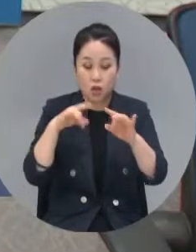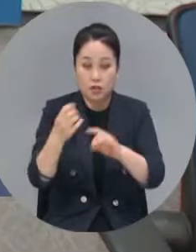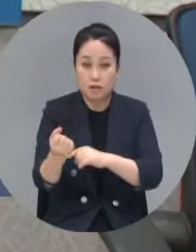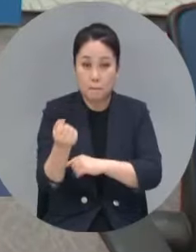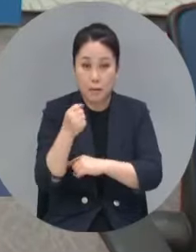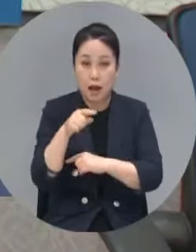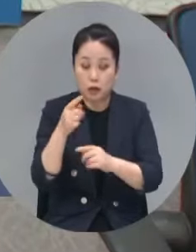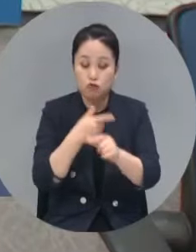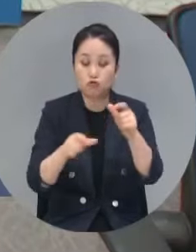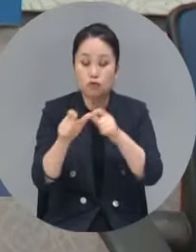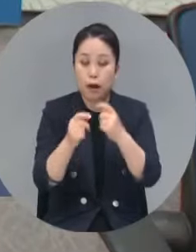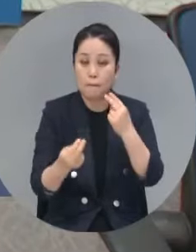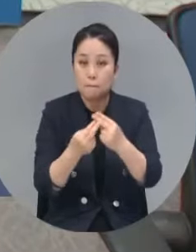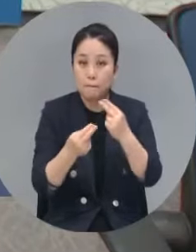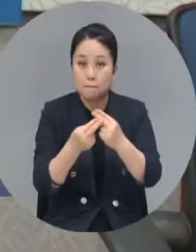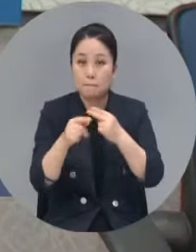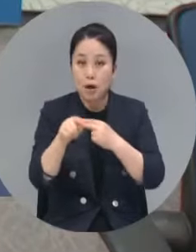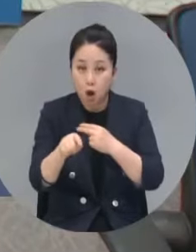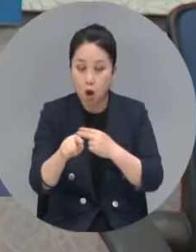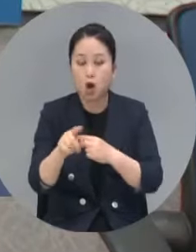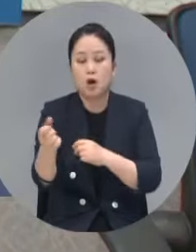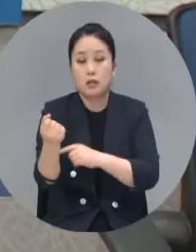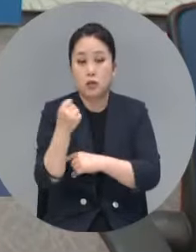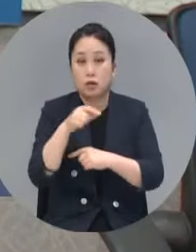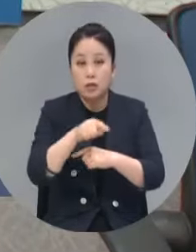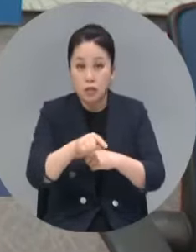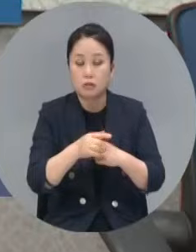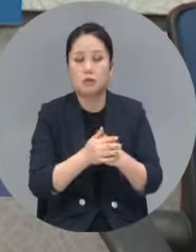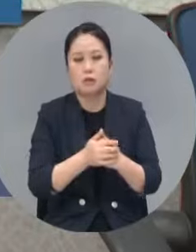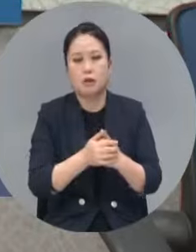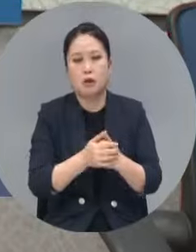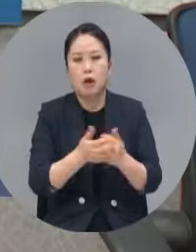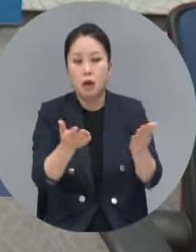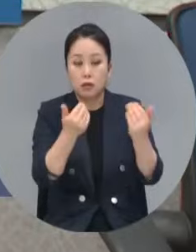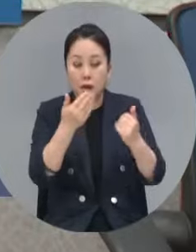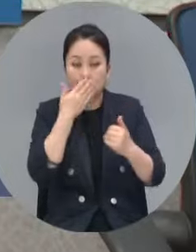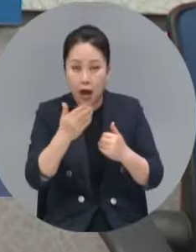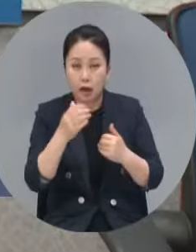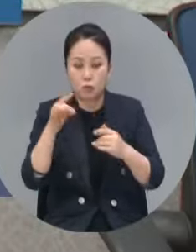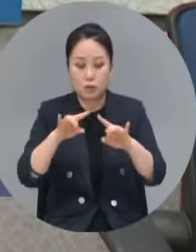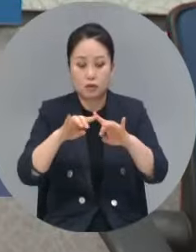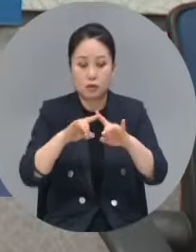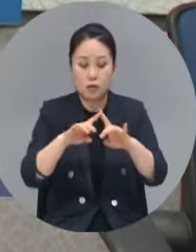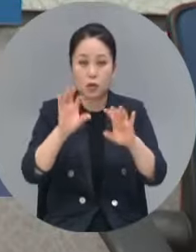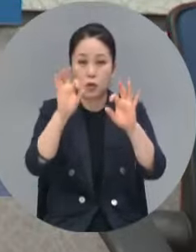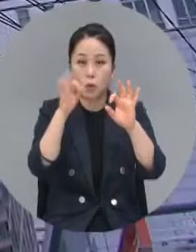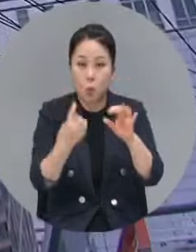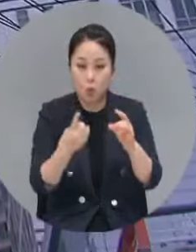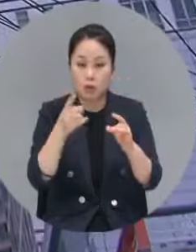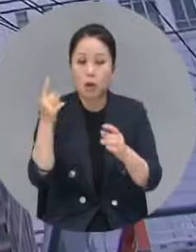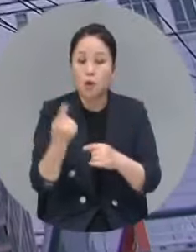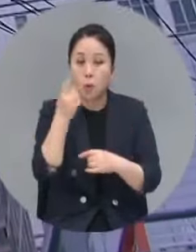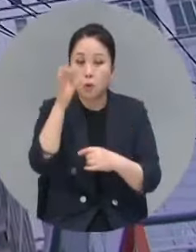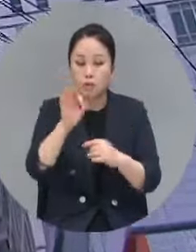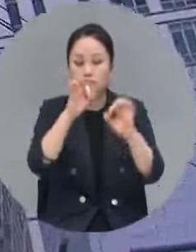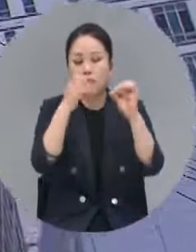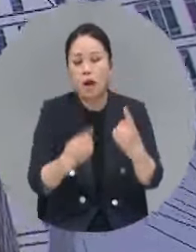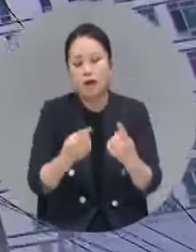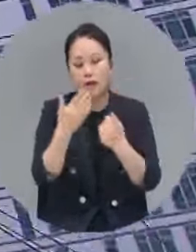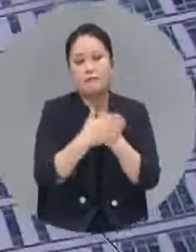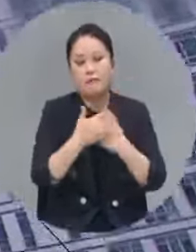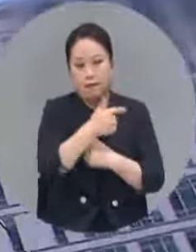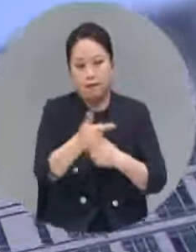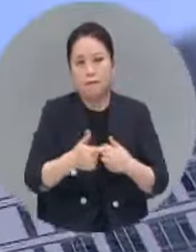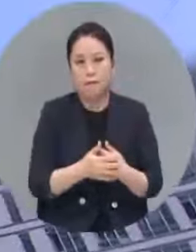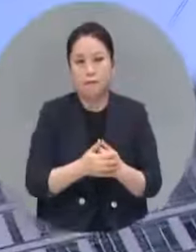유치를 기대하고 있으며 에너지 다소비 기업의 경우 전기요금 인하 효과가 커서 혜택이 클 것으로 과제도